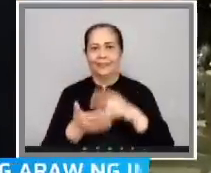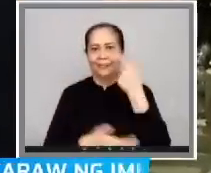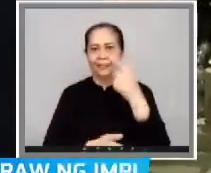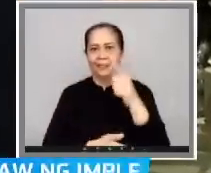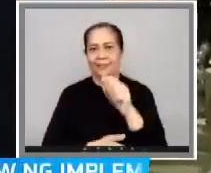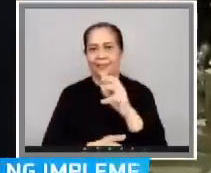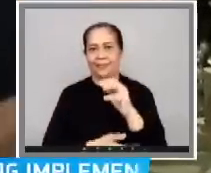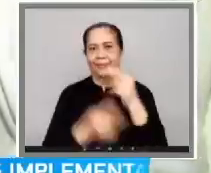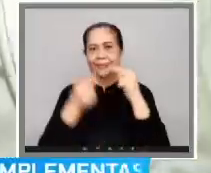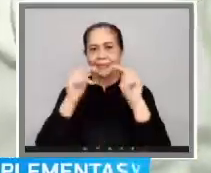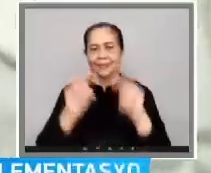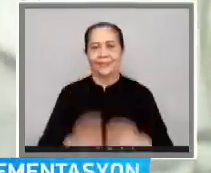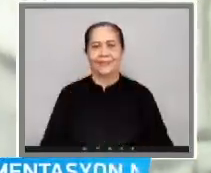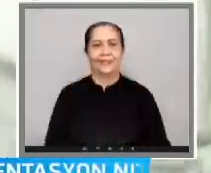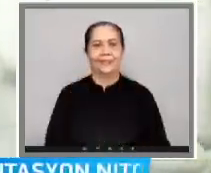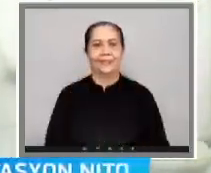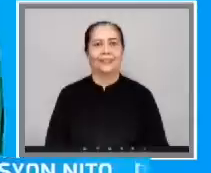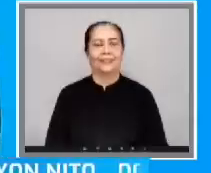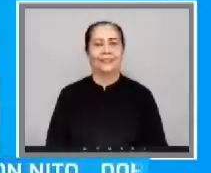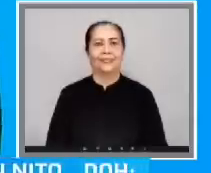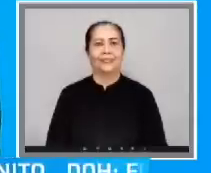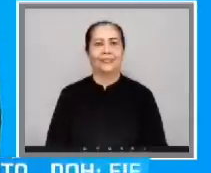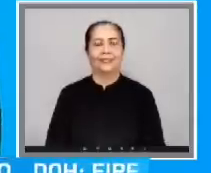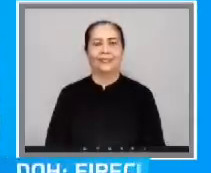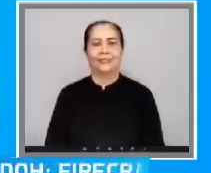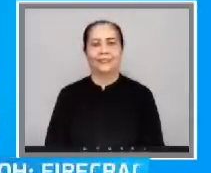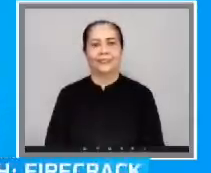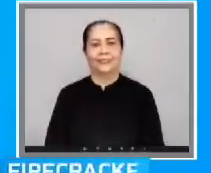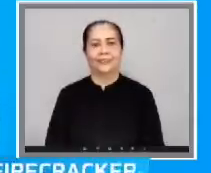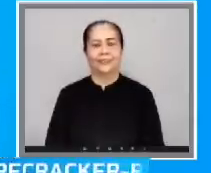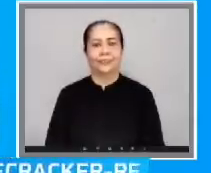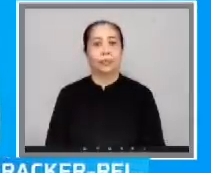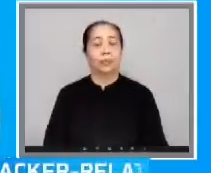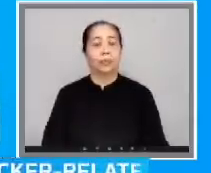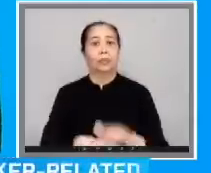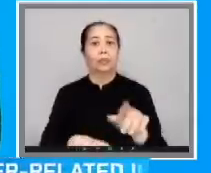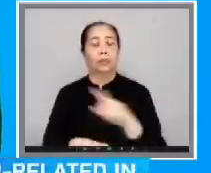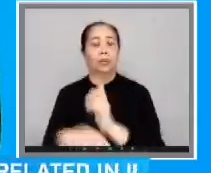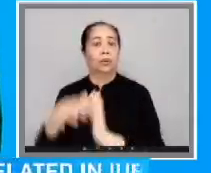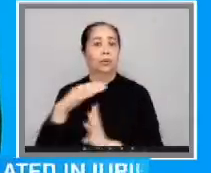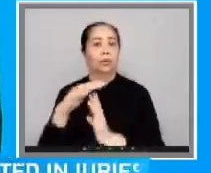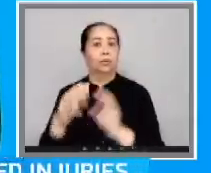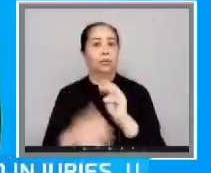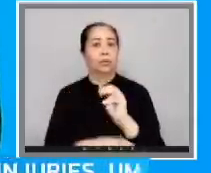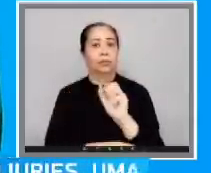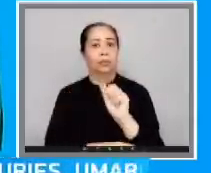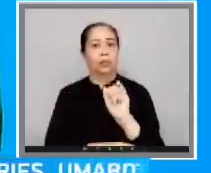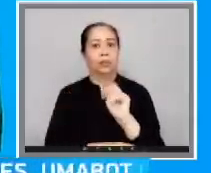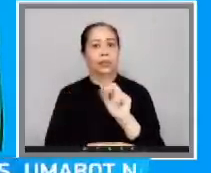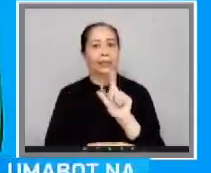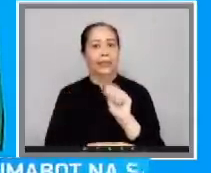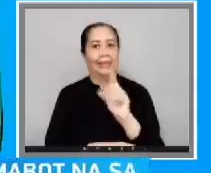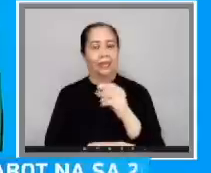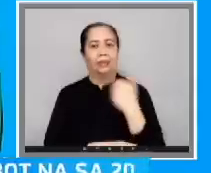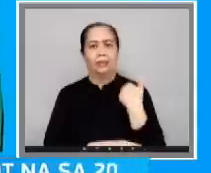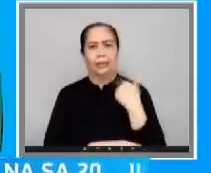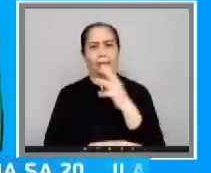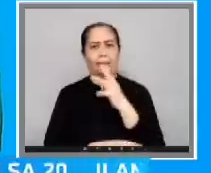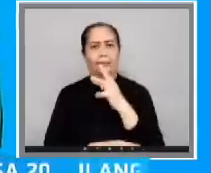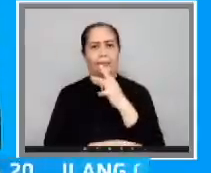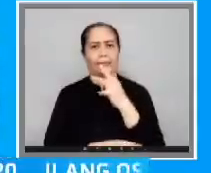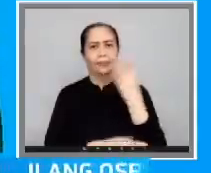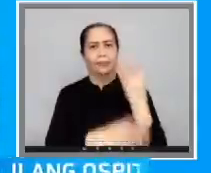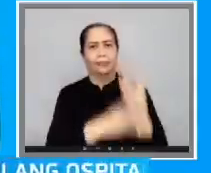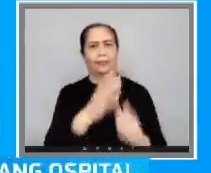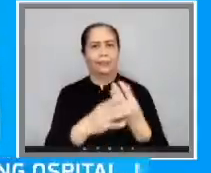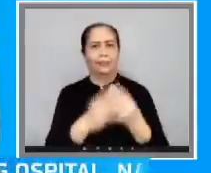GMA Integrated News. Abiso sa mga customer ng Maynila, magkakaroon po ng water service interruption sa ilang